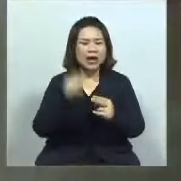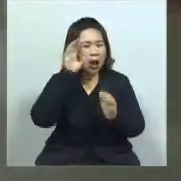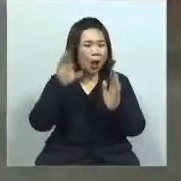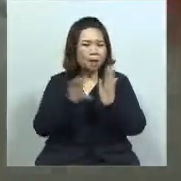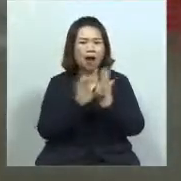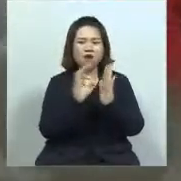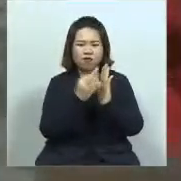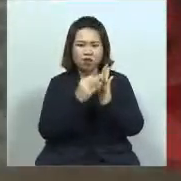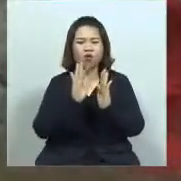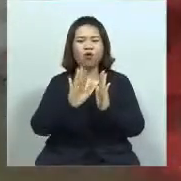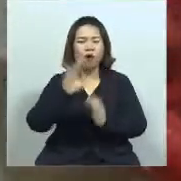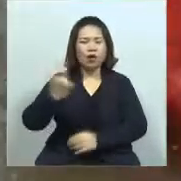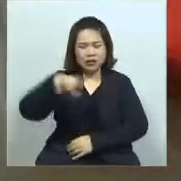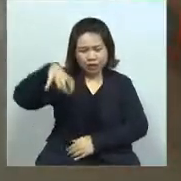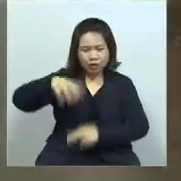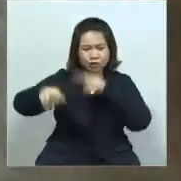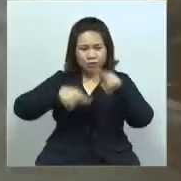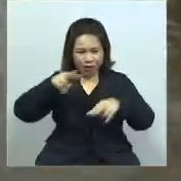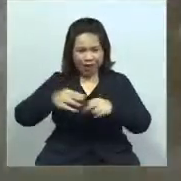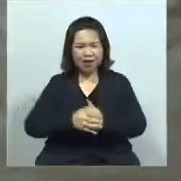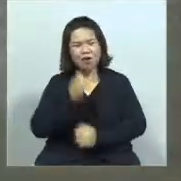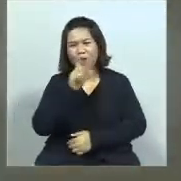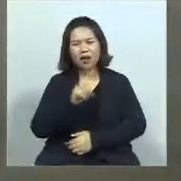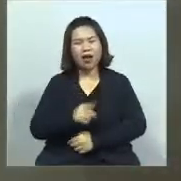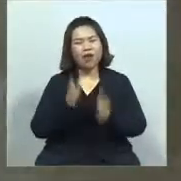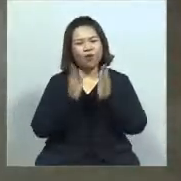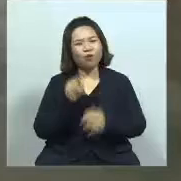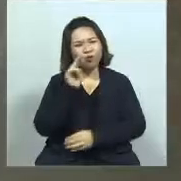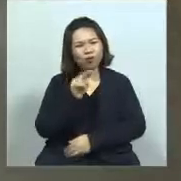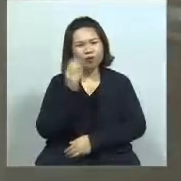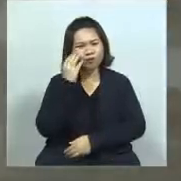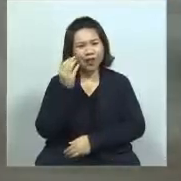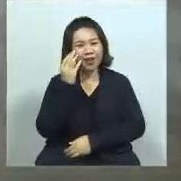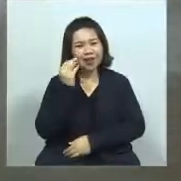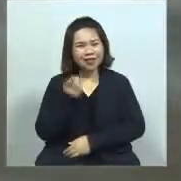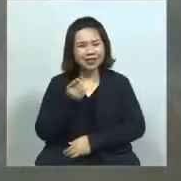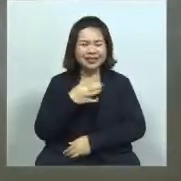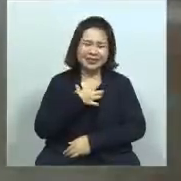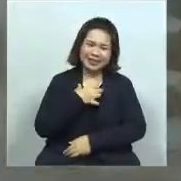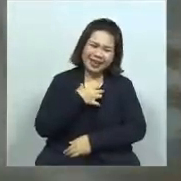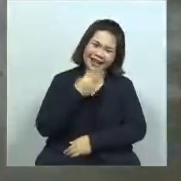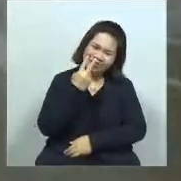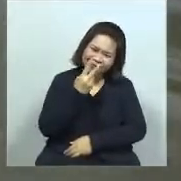พจากเพจของกรมอุทยานแห่งชาติสัตว์ป่าและพันธุ์พืชนะครับต้องบอกว่าหลายคนเนี่ยเห็นความน่ารักของน้องมาเรียมแล้วแหมเข้